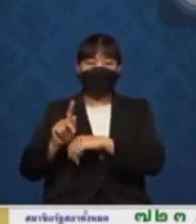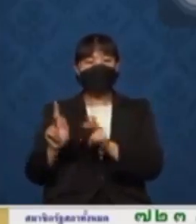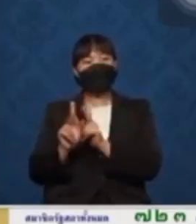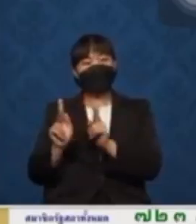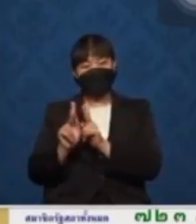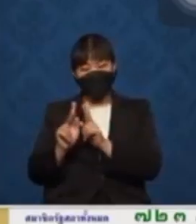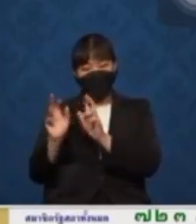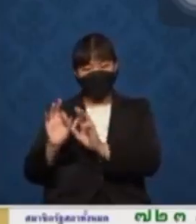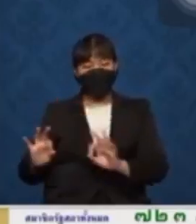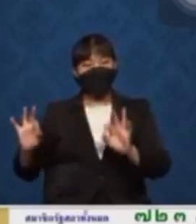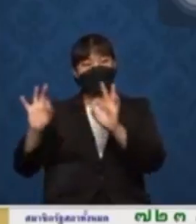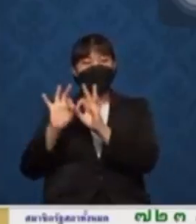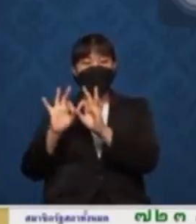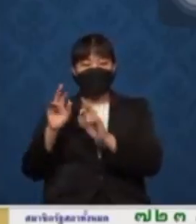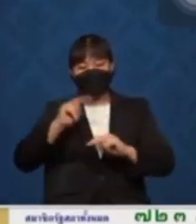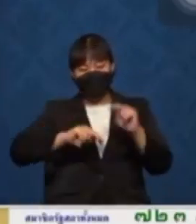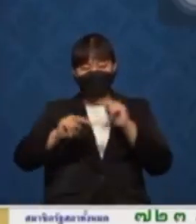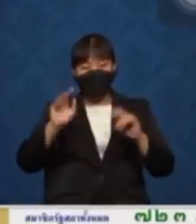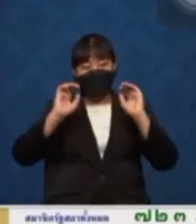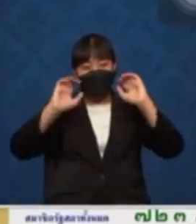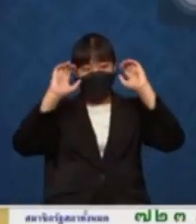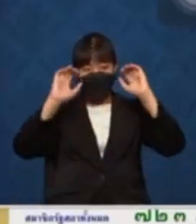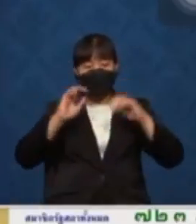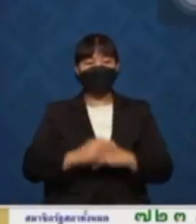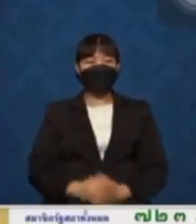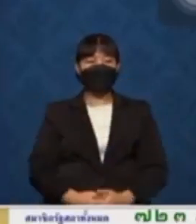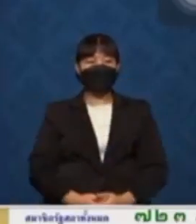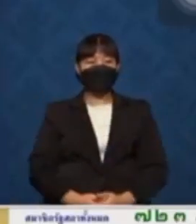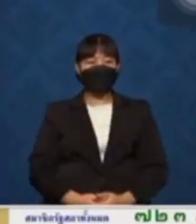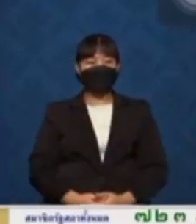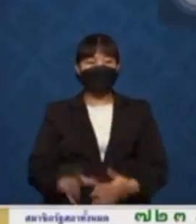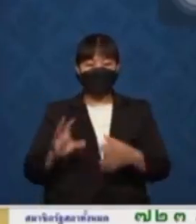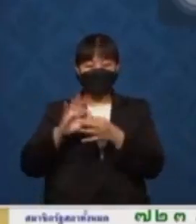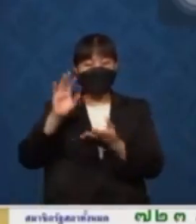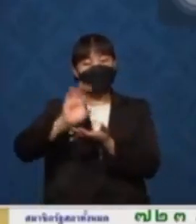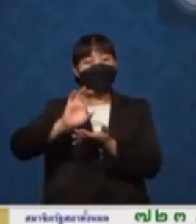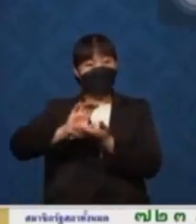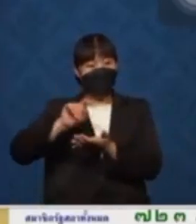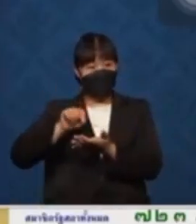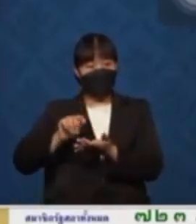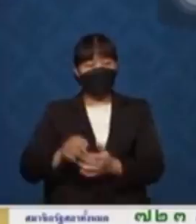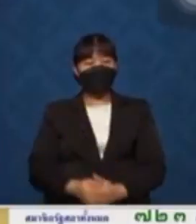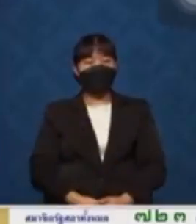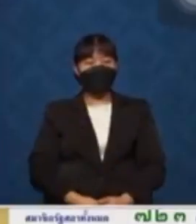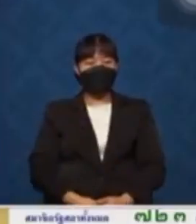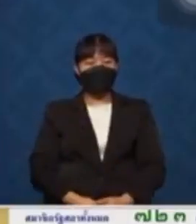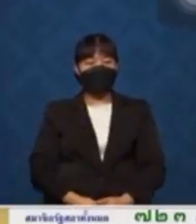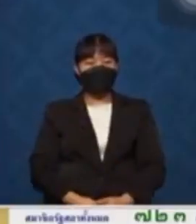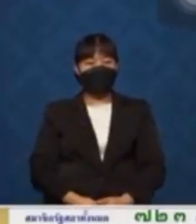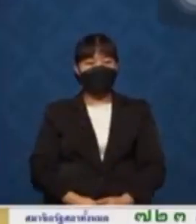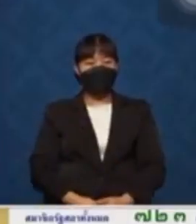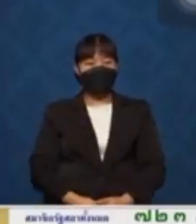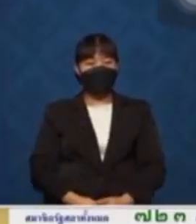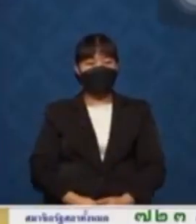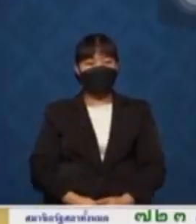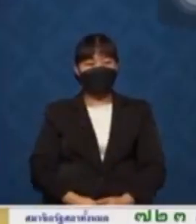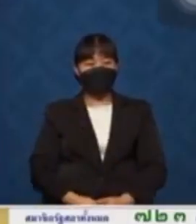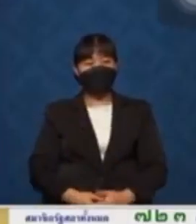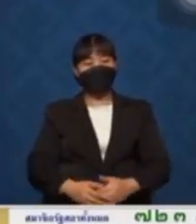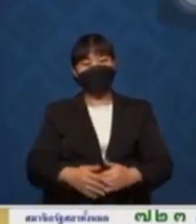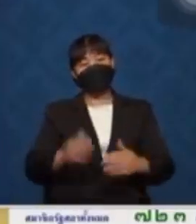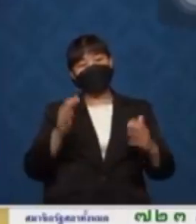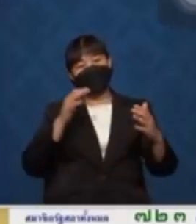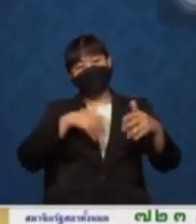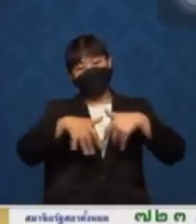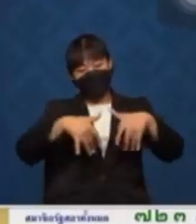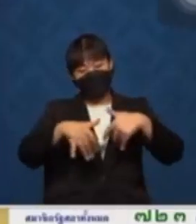ที่มีความสำคัญในการตรวจสอบรัฐบาลอย่างเช่นประธานกรรมธิการงบประมาณยิ่งไปกว่านั้นครับในโลกที่ประชาชนสามารถเข้าถึงข้อมูลข่าว